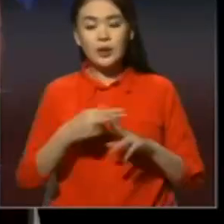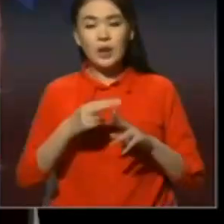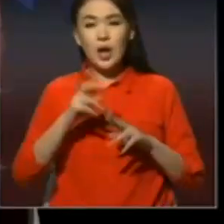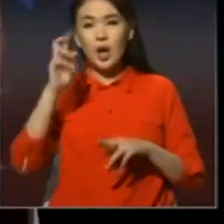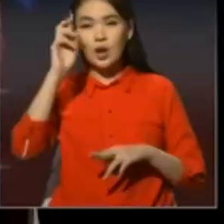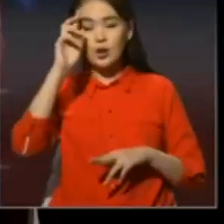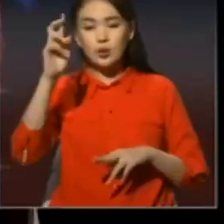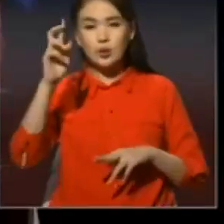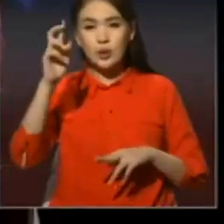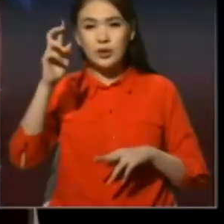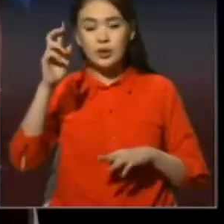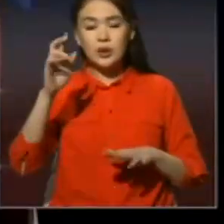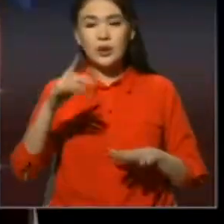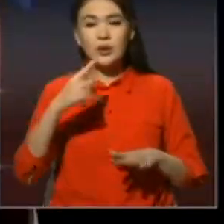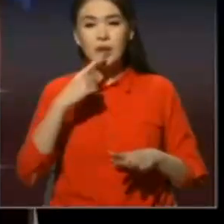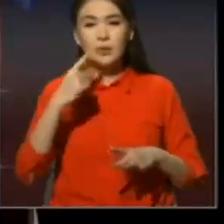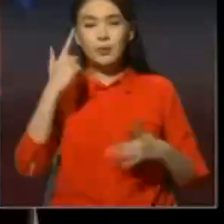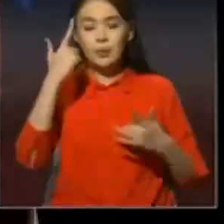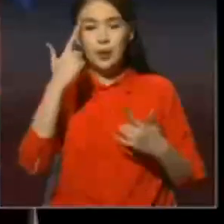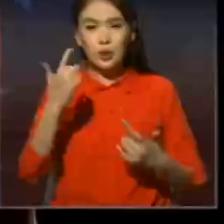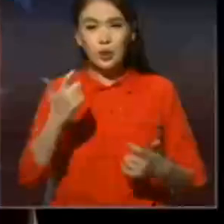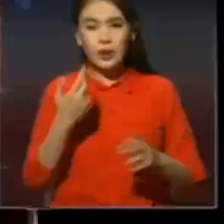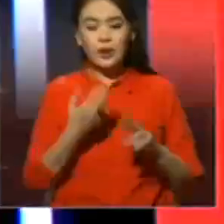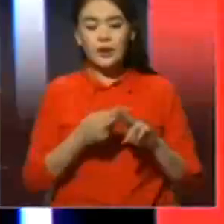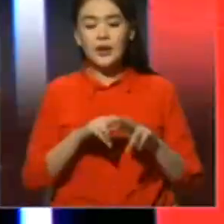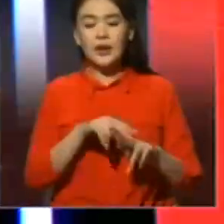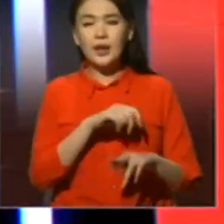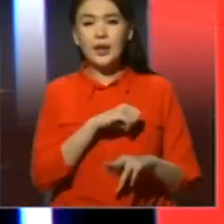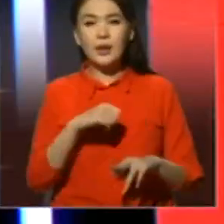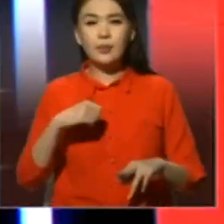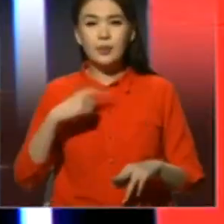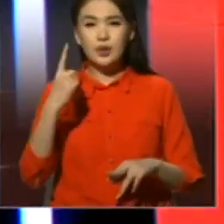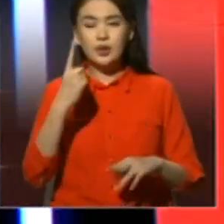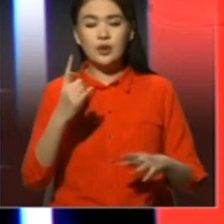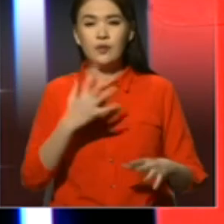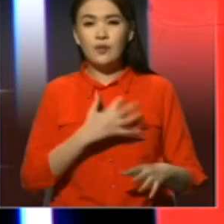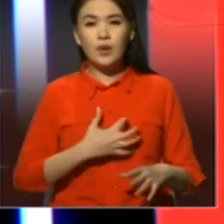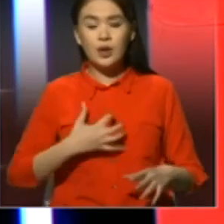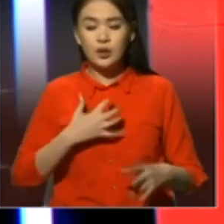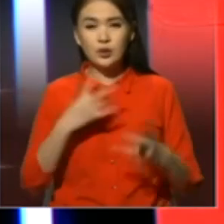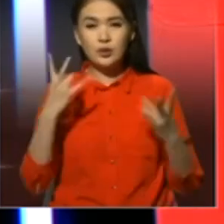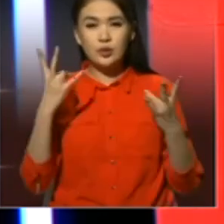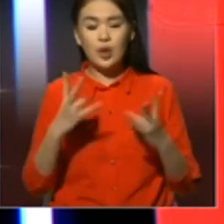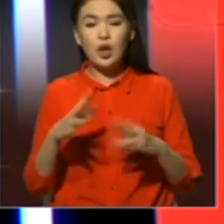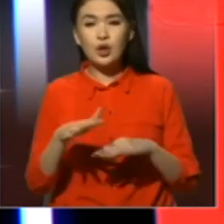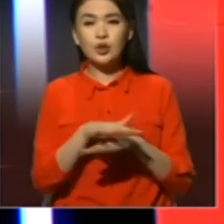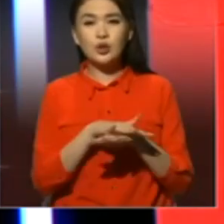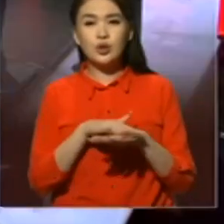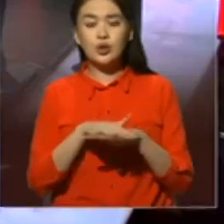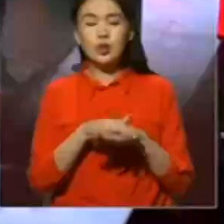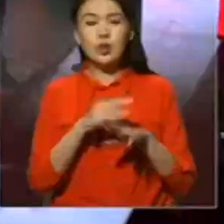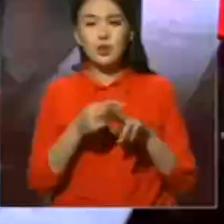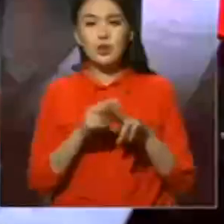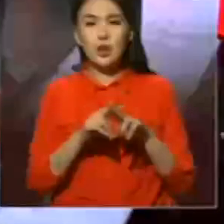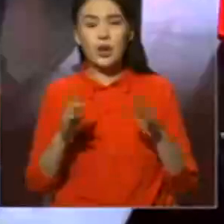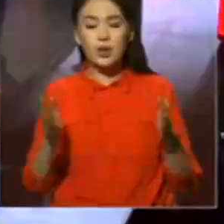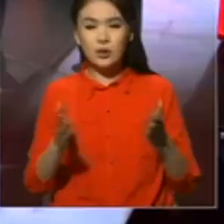мемлекеттік тілді білу бұл ең бірінші мәртебе болу керек. Жұрттың да ақыласын оятады.